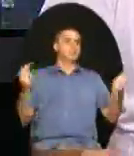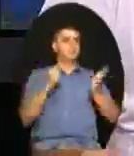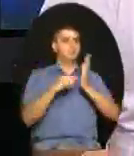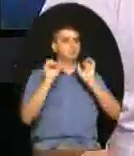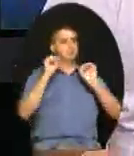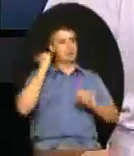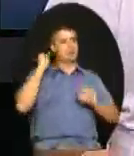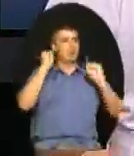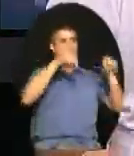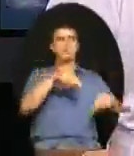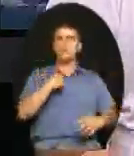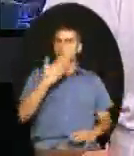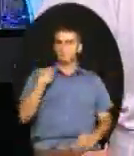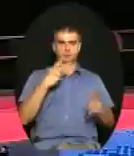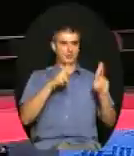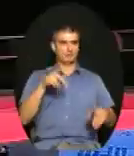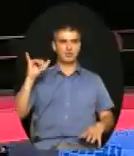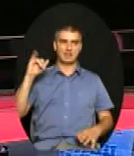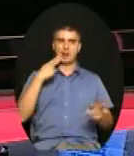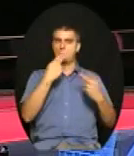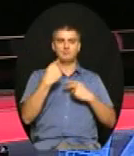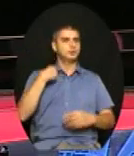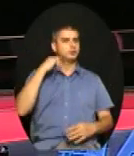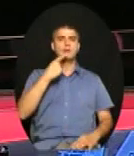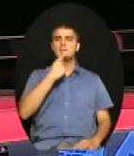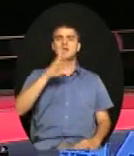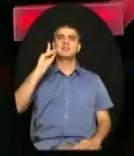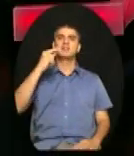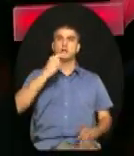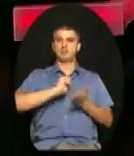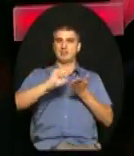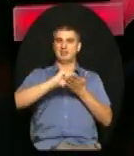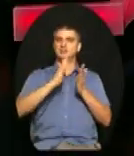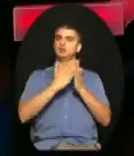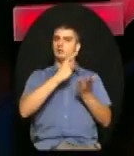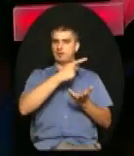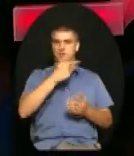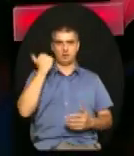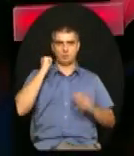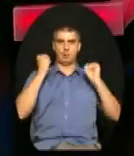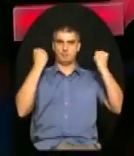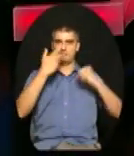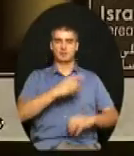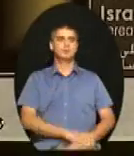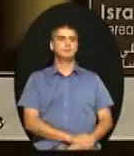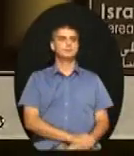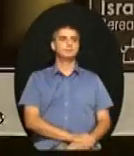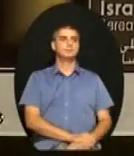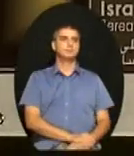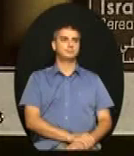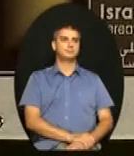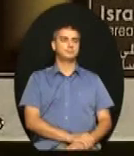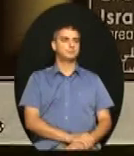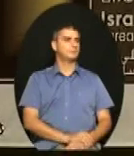באו אתמול. כן, לפני שאני אאפשר לך, יגאל, נשמע דברים שאמר דוד גרוסמן אתמול בהפגנה הזאת, הנה.